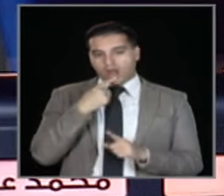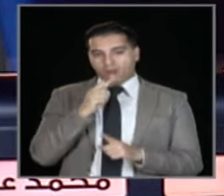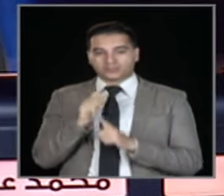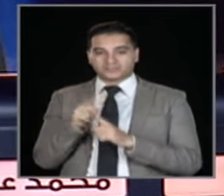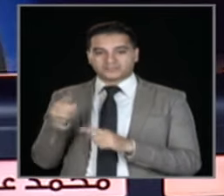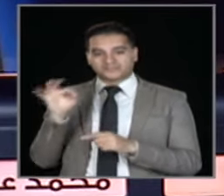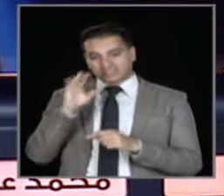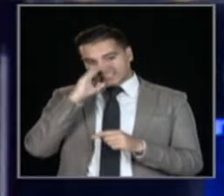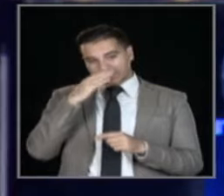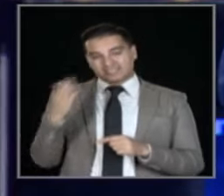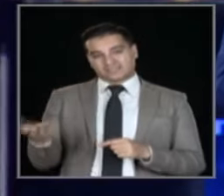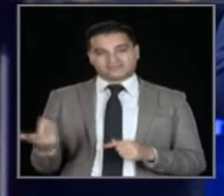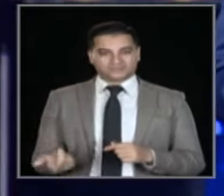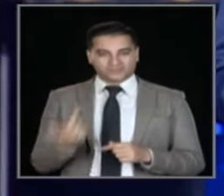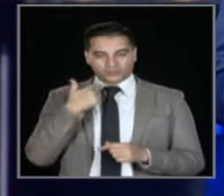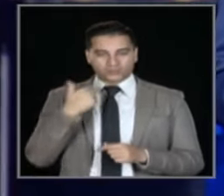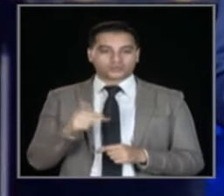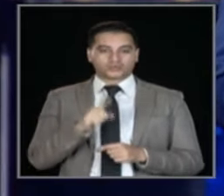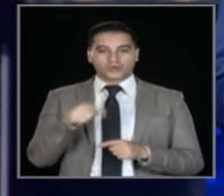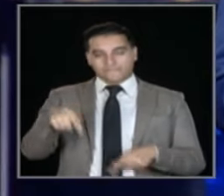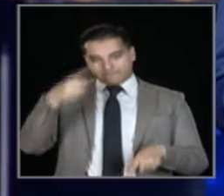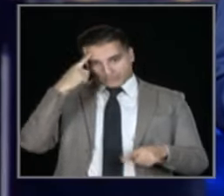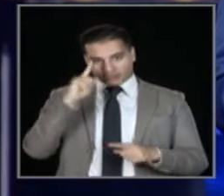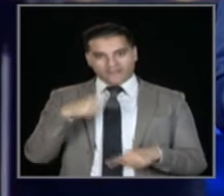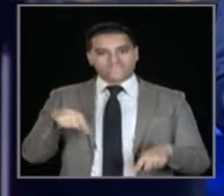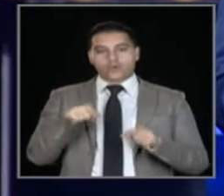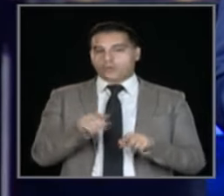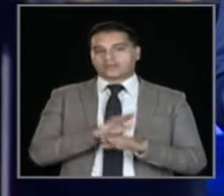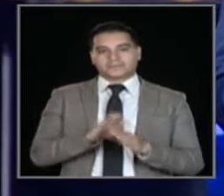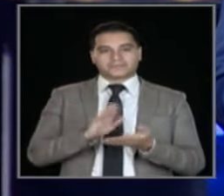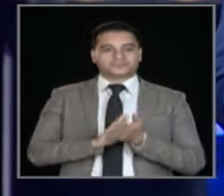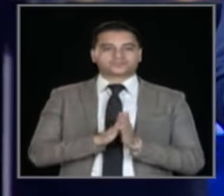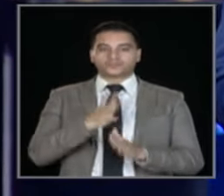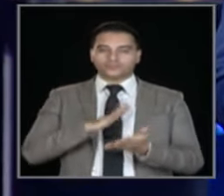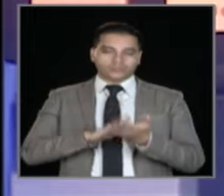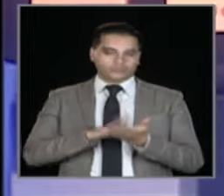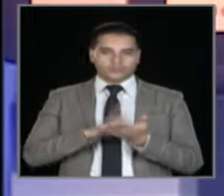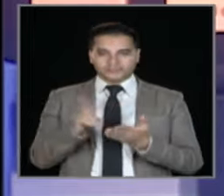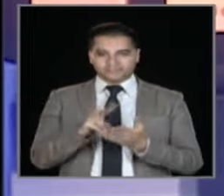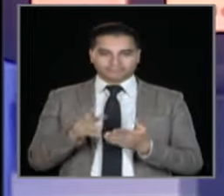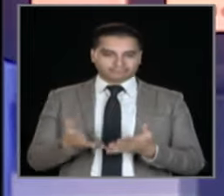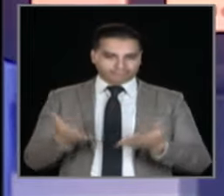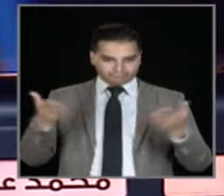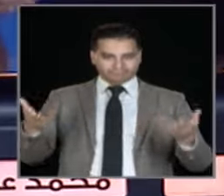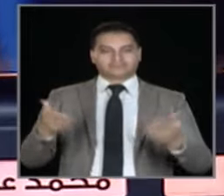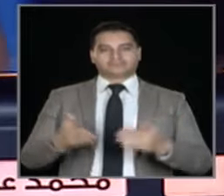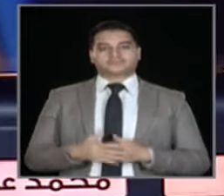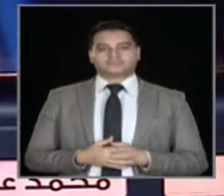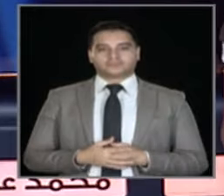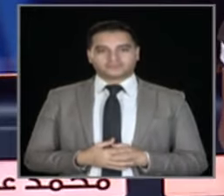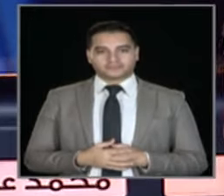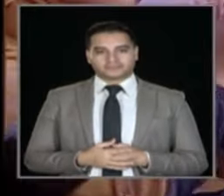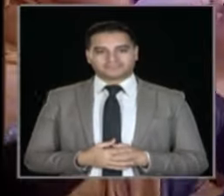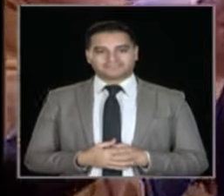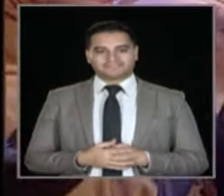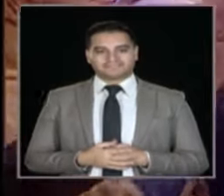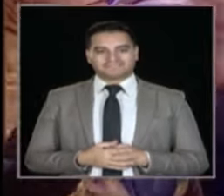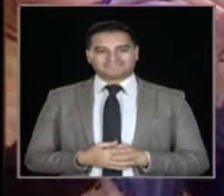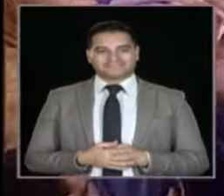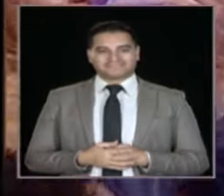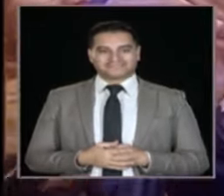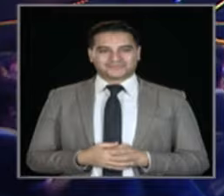الجيزة. هي دي الأسئلة اللي ما تجاوبتش. كلنا نحيي فاطمة ومروان. مروان وفاطمة اتفضل.